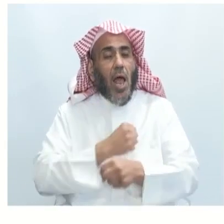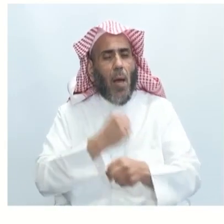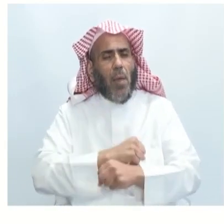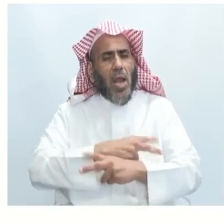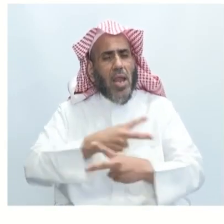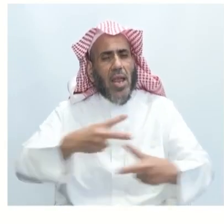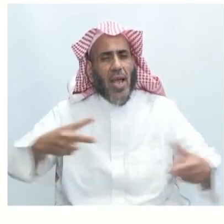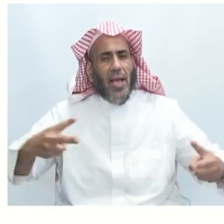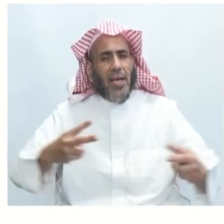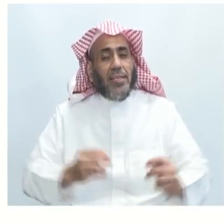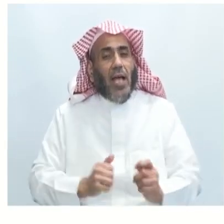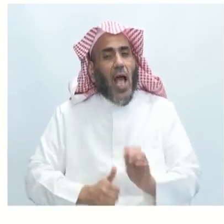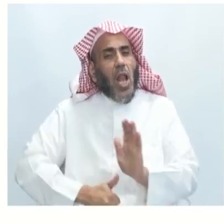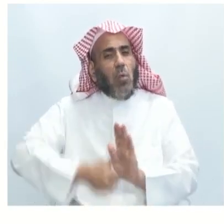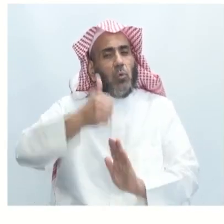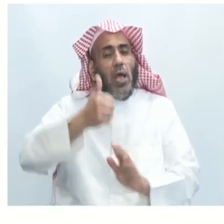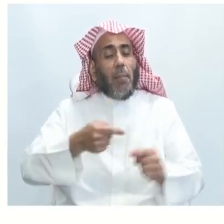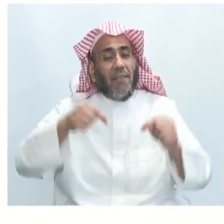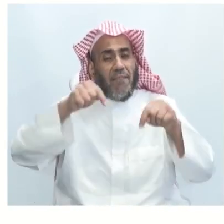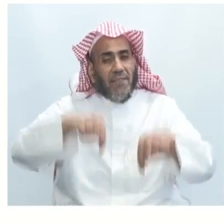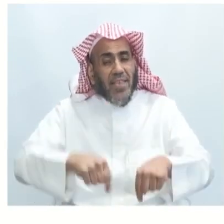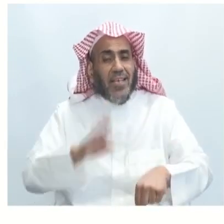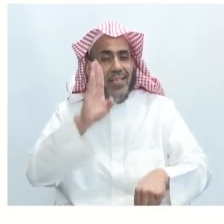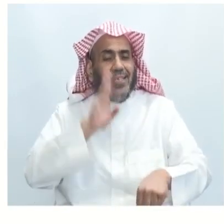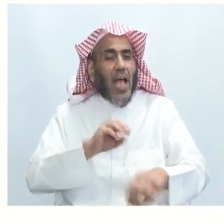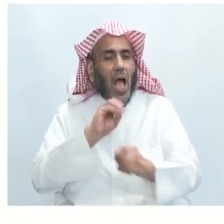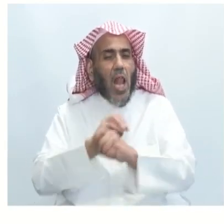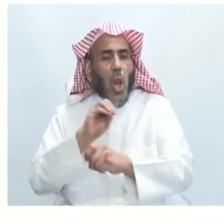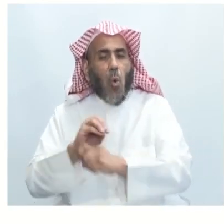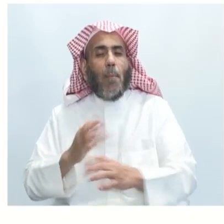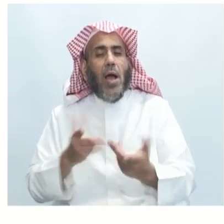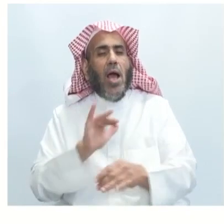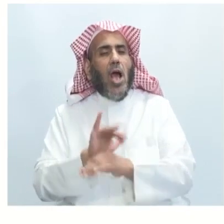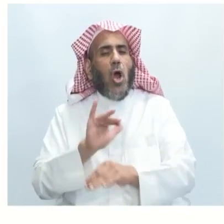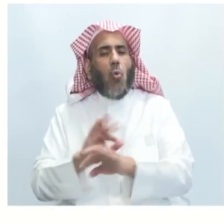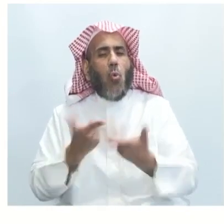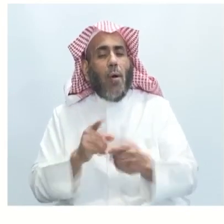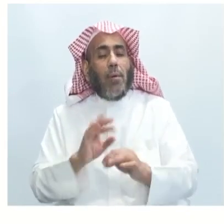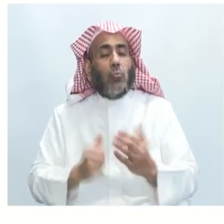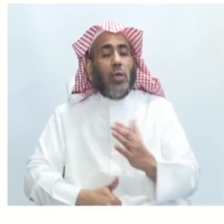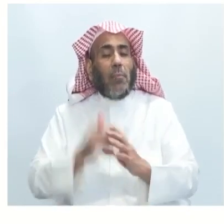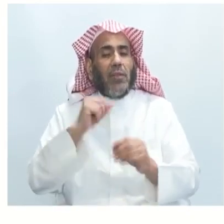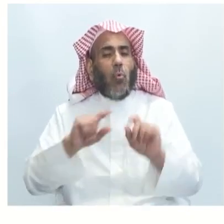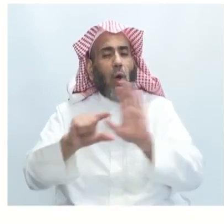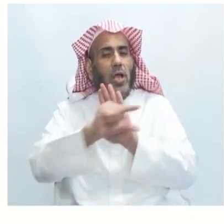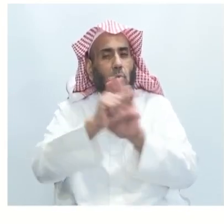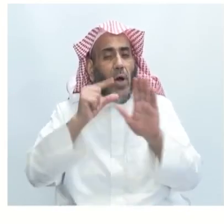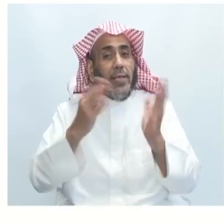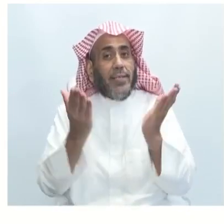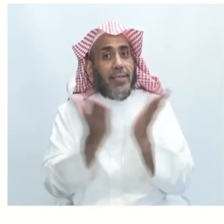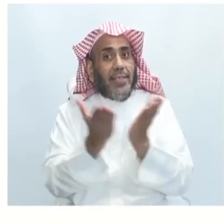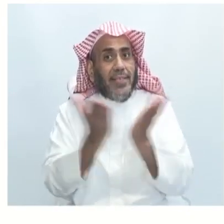العمليات المساهمه في التعلم اذا العمليات المساهمه في التعلم هو عنوان